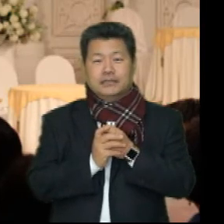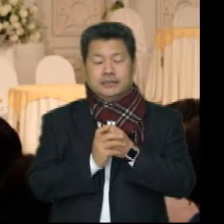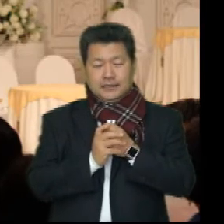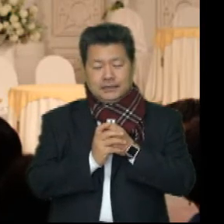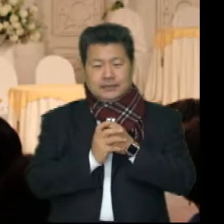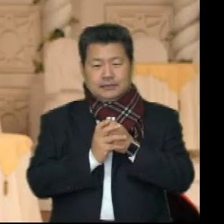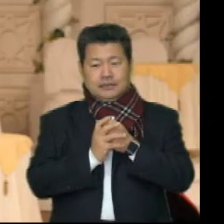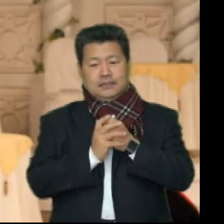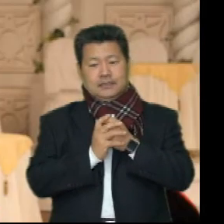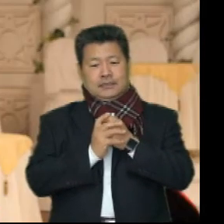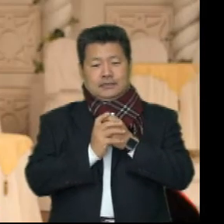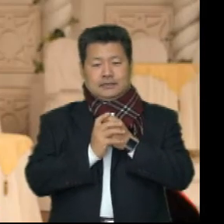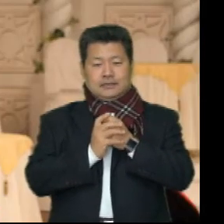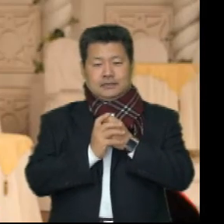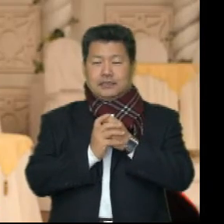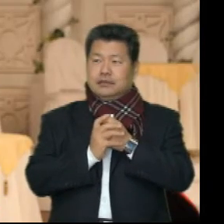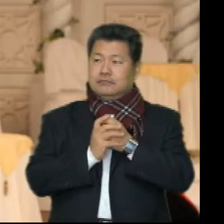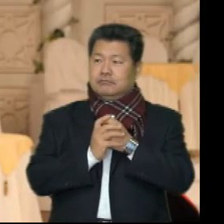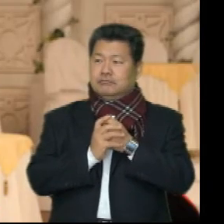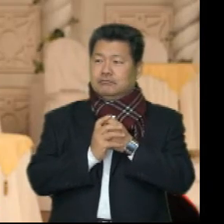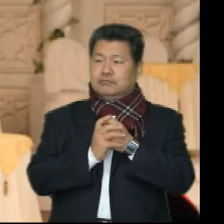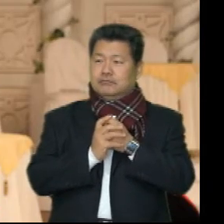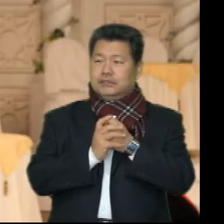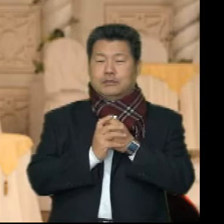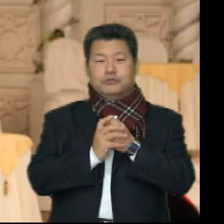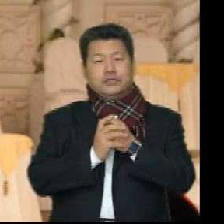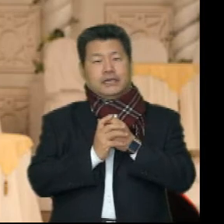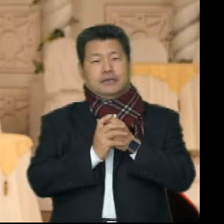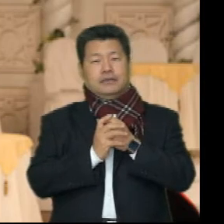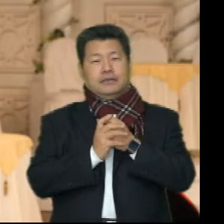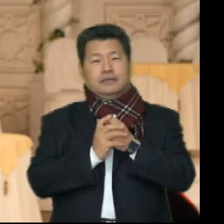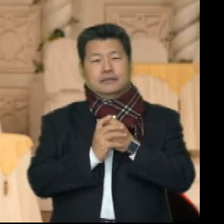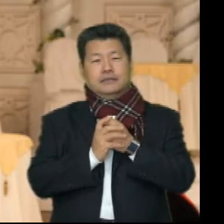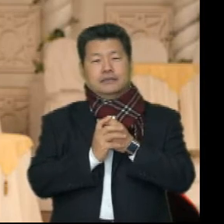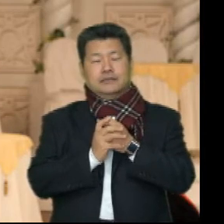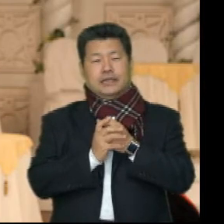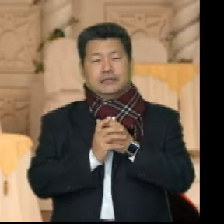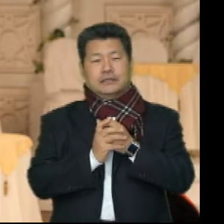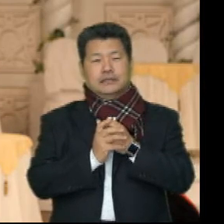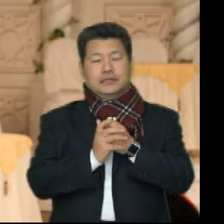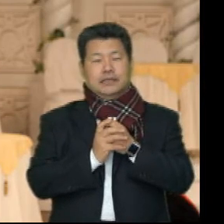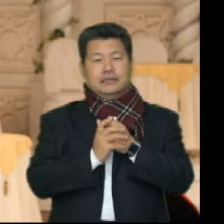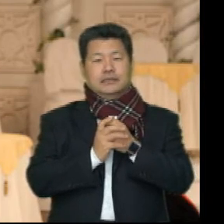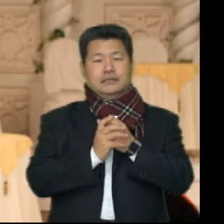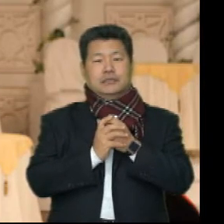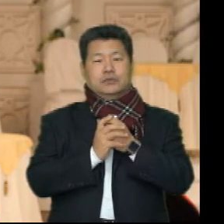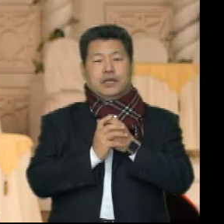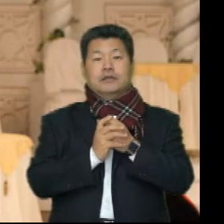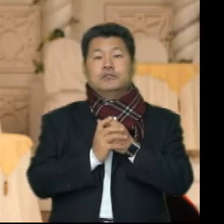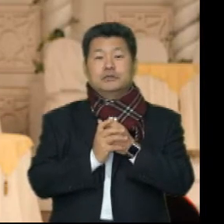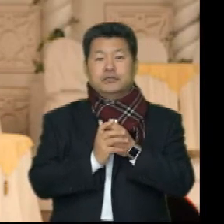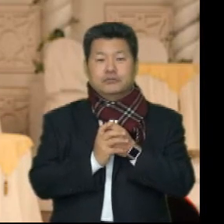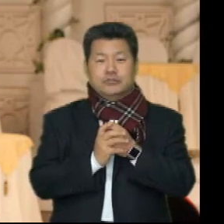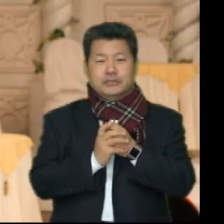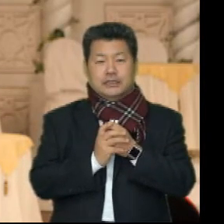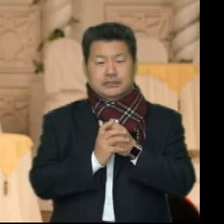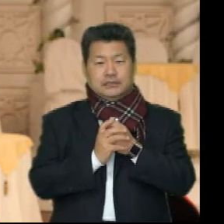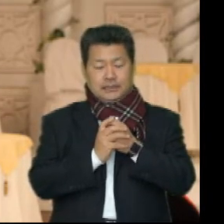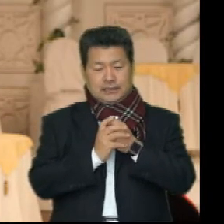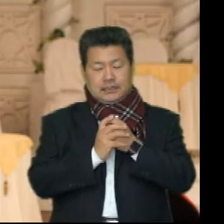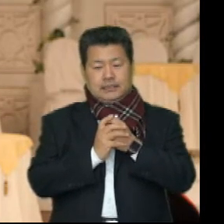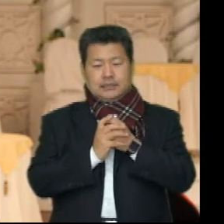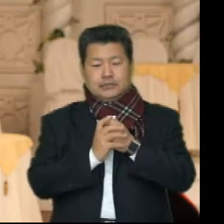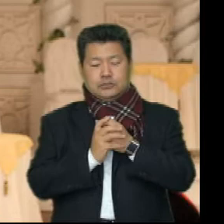단골입니다. 근데 제가 한 2-3주 전에 그 갔었을 때 이제 거기 할머님이